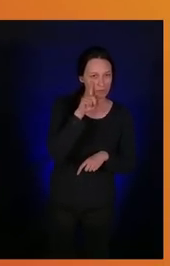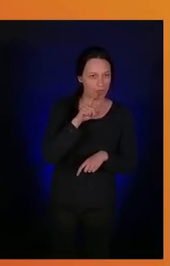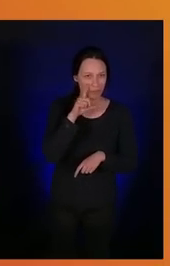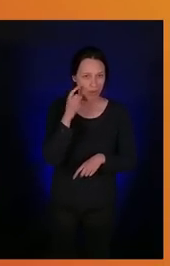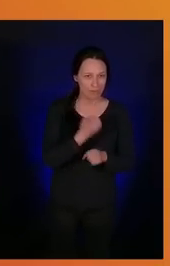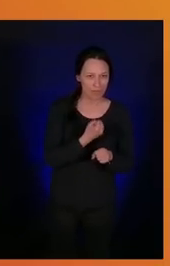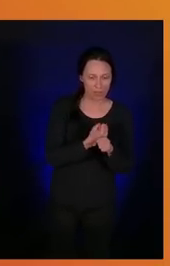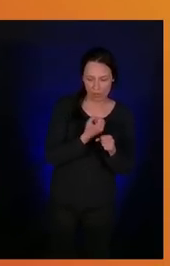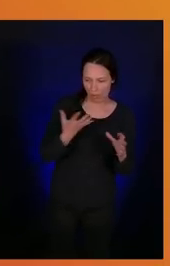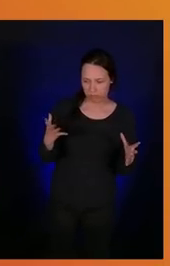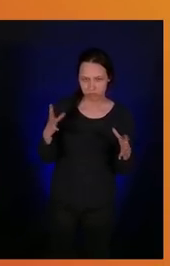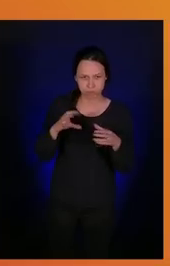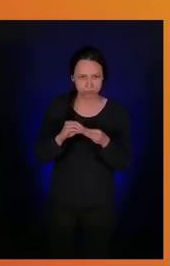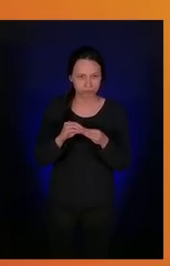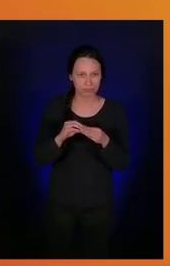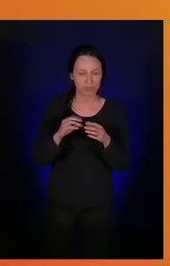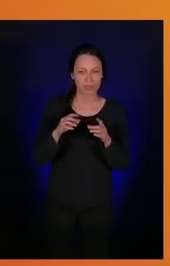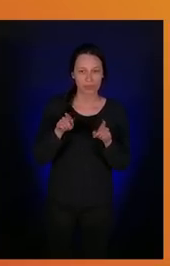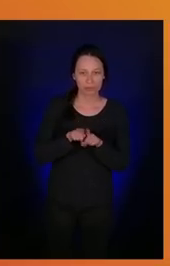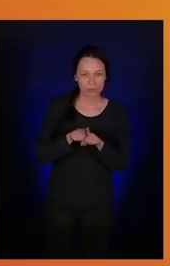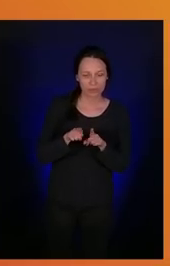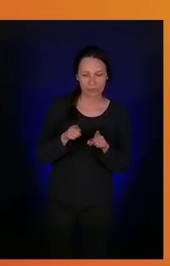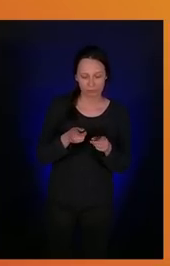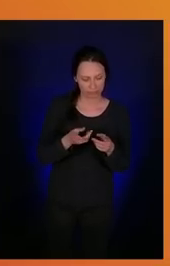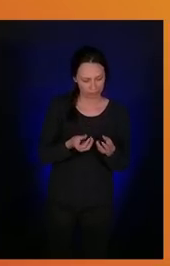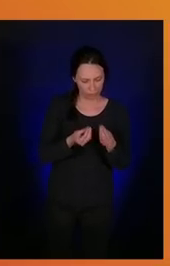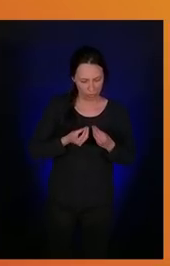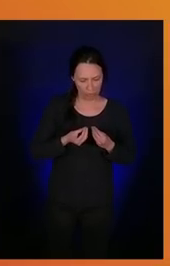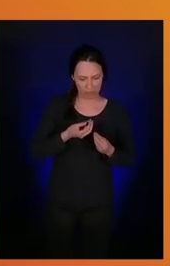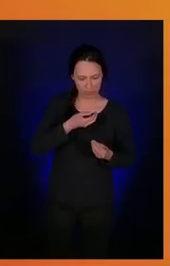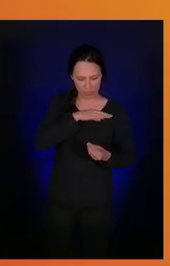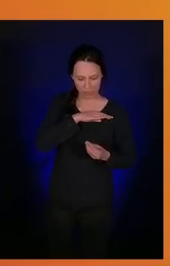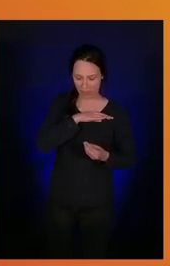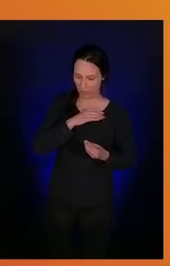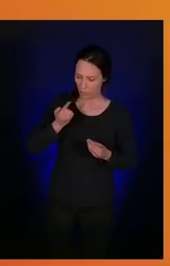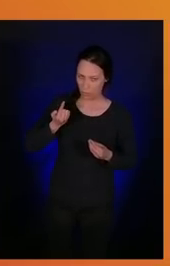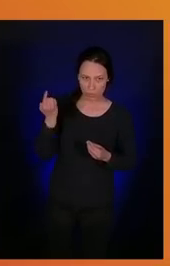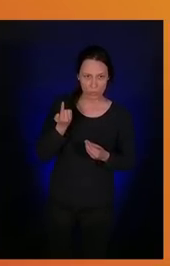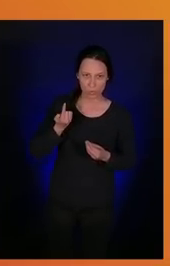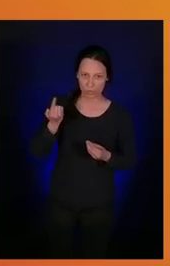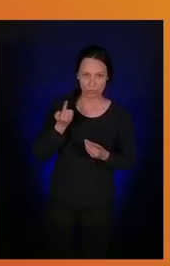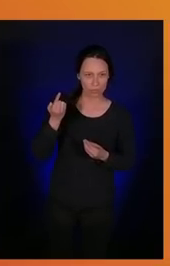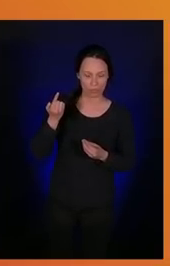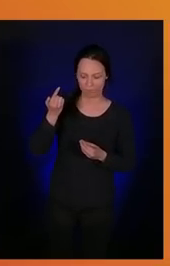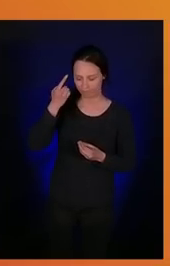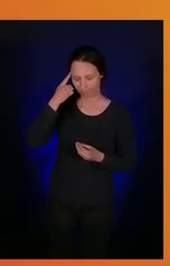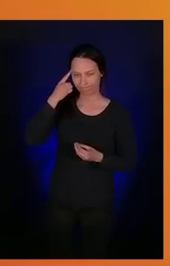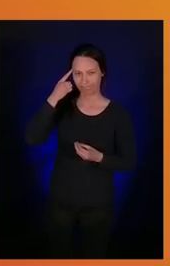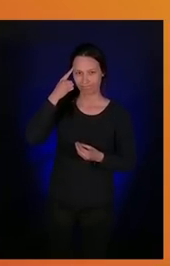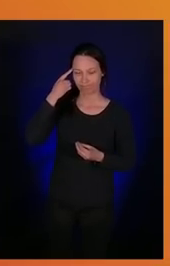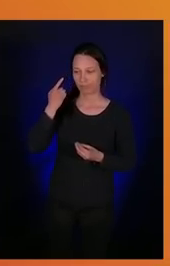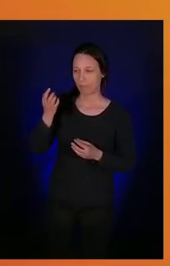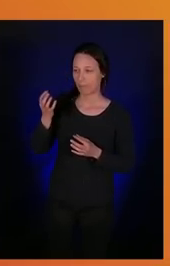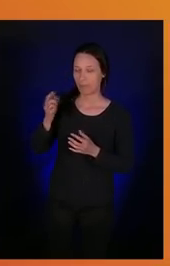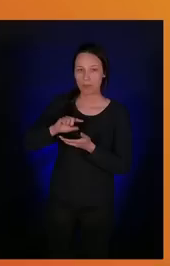société nous converse la responsabilité de sans cesse appuyer les questions financières sur des bases politiques.